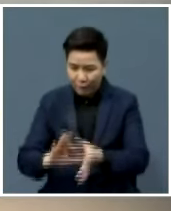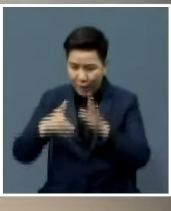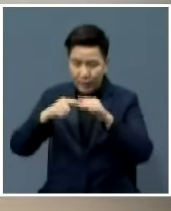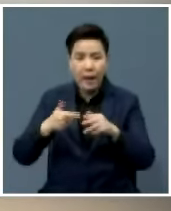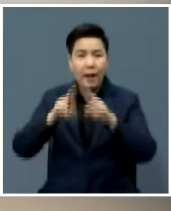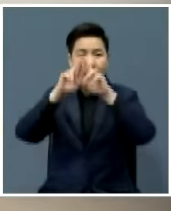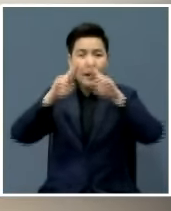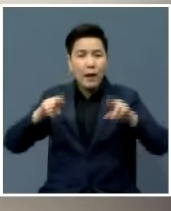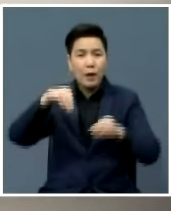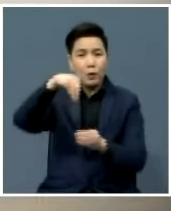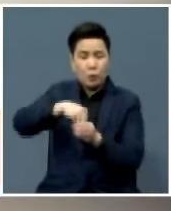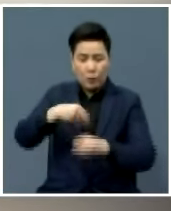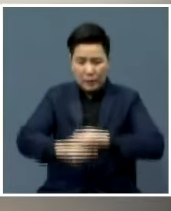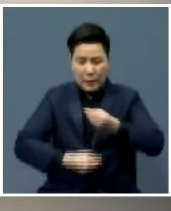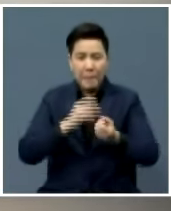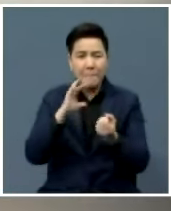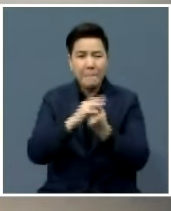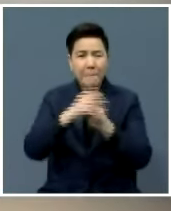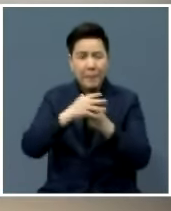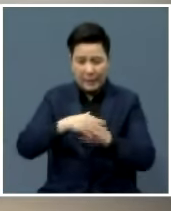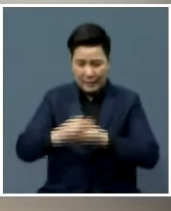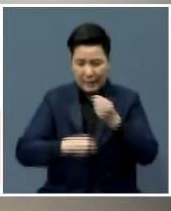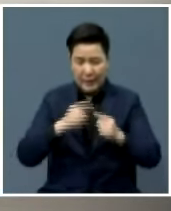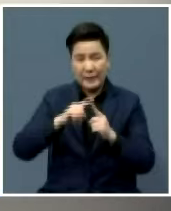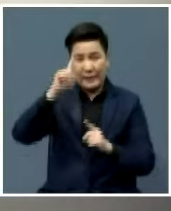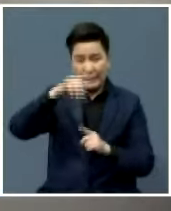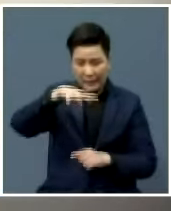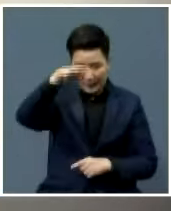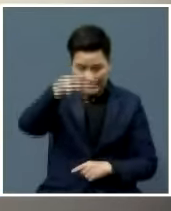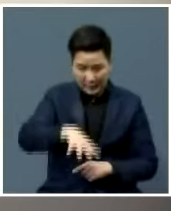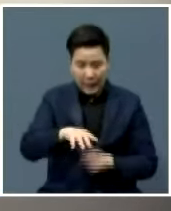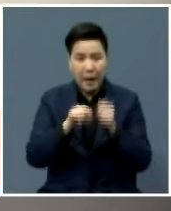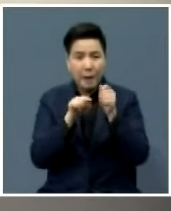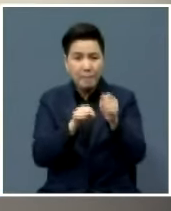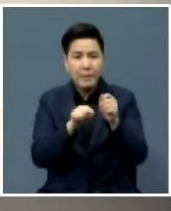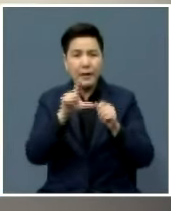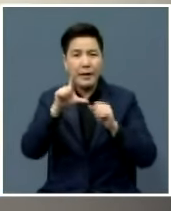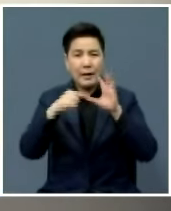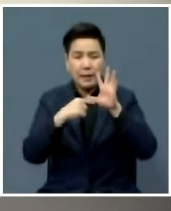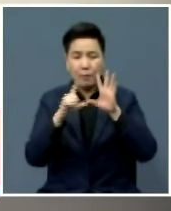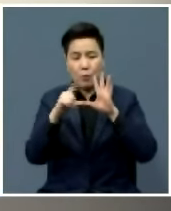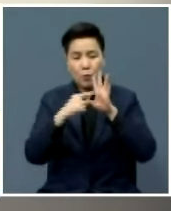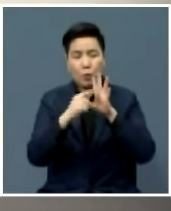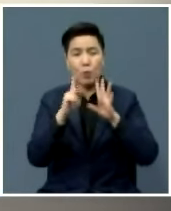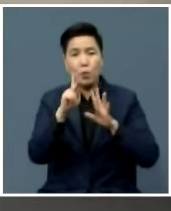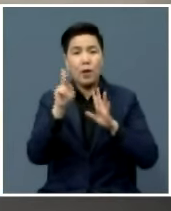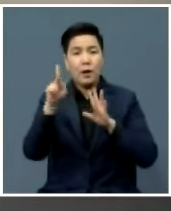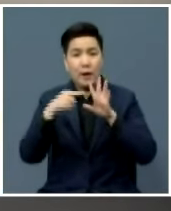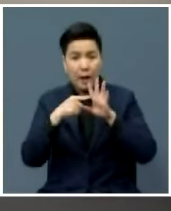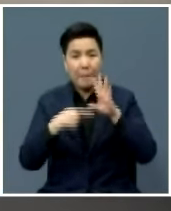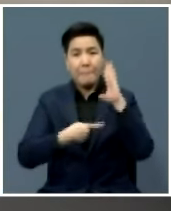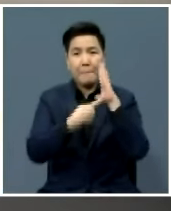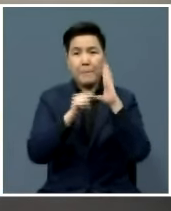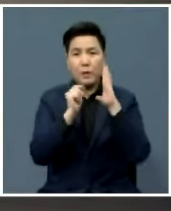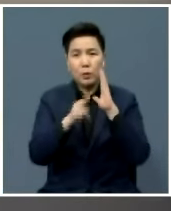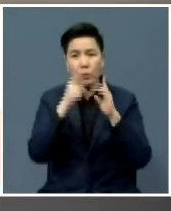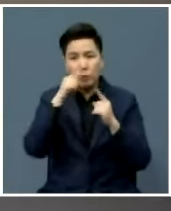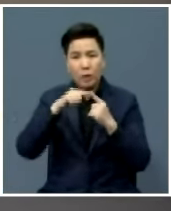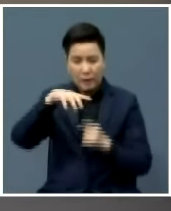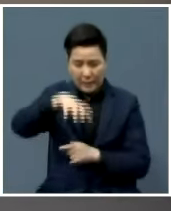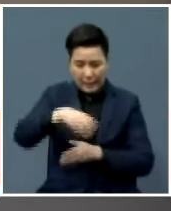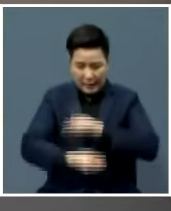ลาดสี่มุมเมืองตลาดผักต่างประเทศ1ตำบลคูคตอำเภอลำลูกกาจังหวัดปทุมธานีที่เกิดเหตุอยู่